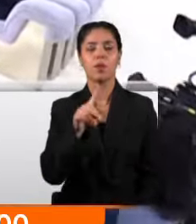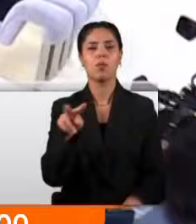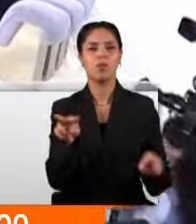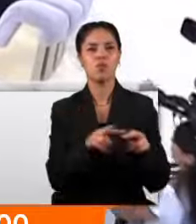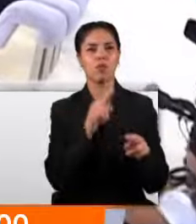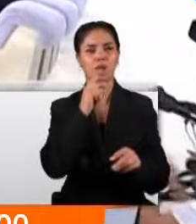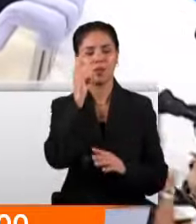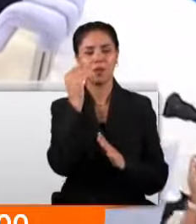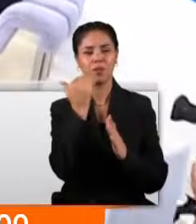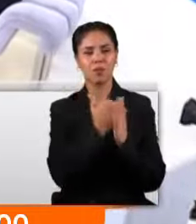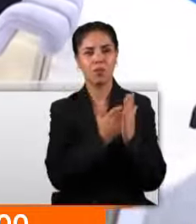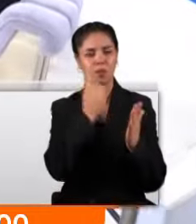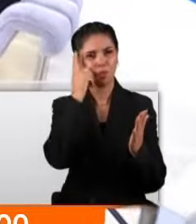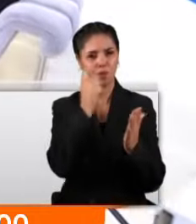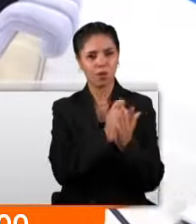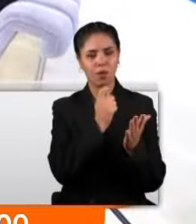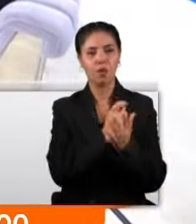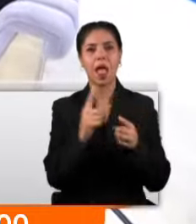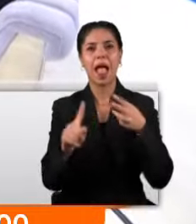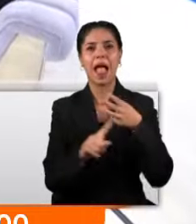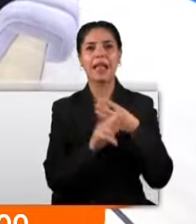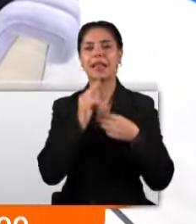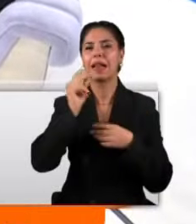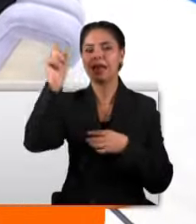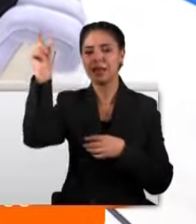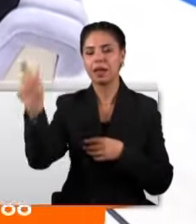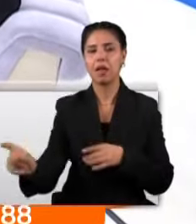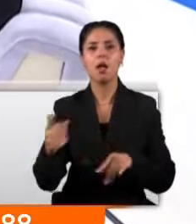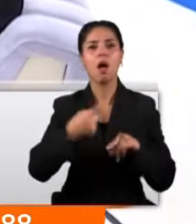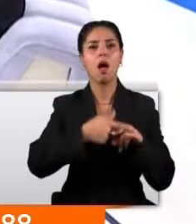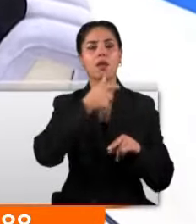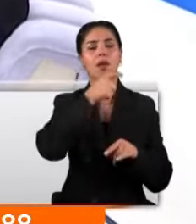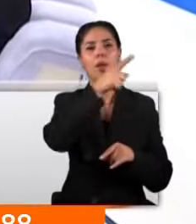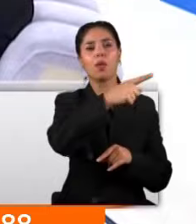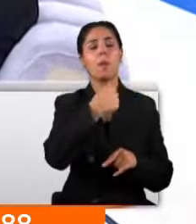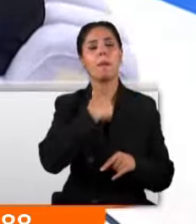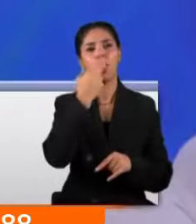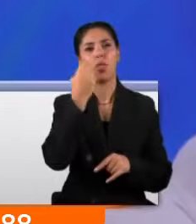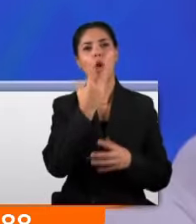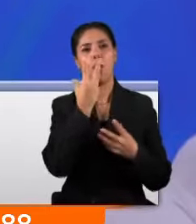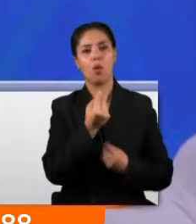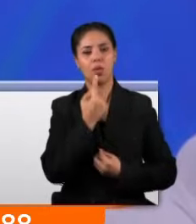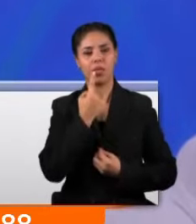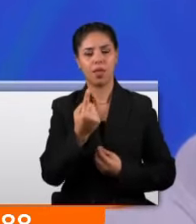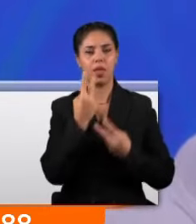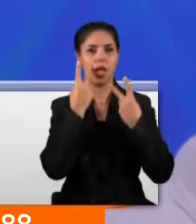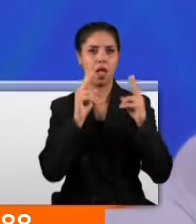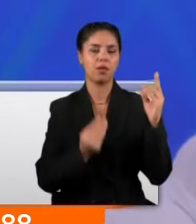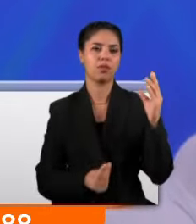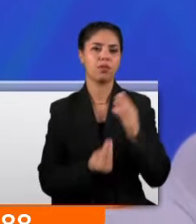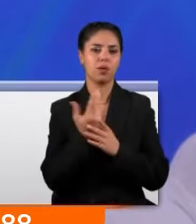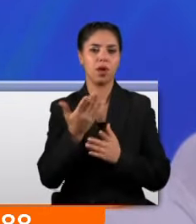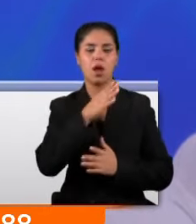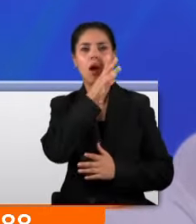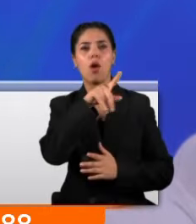Anlı'ya başvuran 41 yaşındaki Esra Can'ın Hasan Bakır tarafından dolandırıldığını iddia etmesiyle ortaya çıktı. Bana yurt dışı ile bir iş